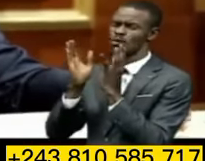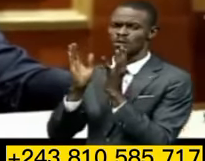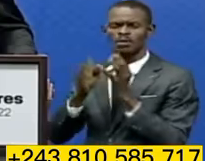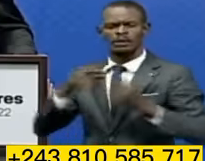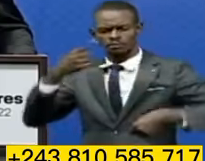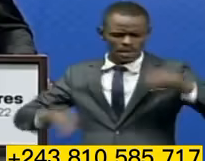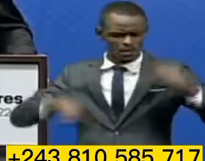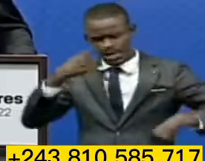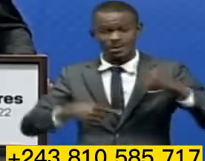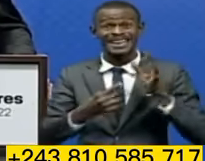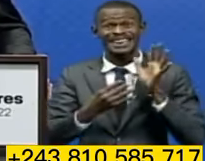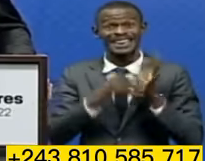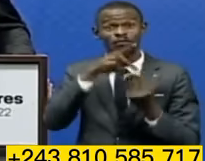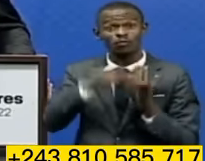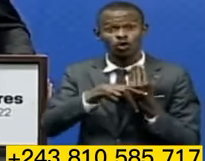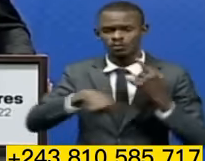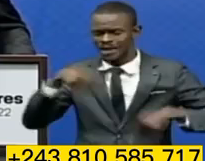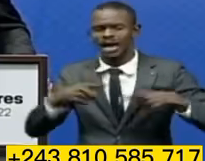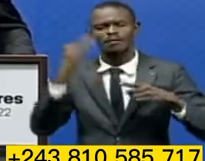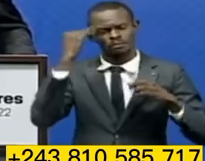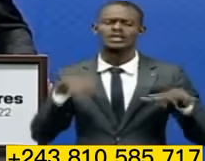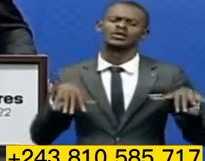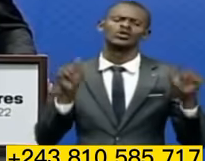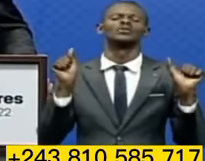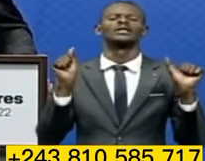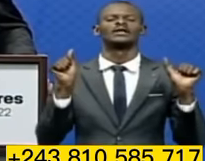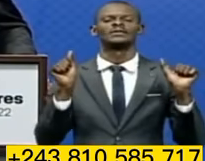délibération, ces 9 projets de texte ont été adoptés.